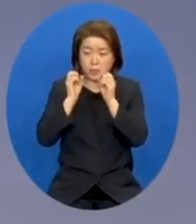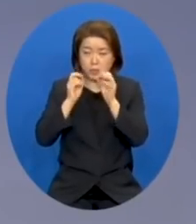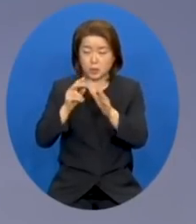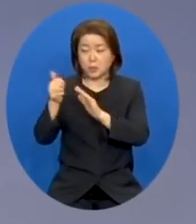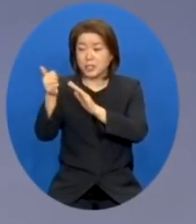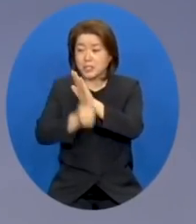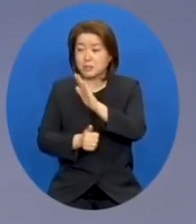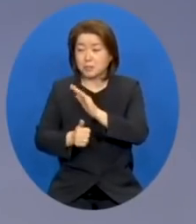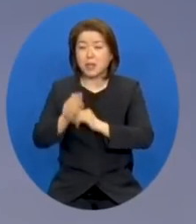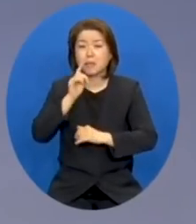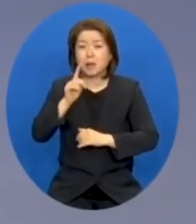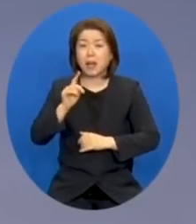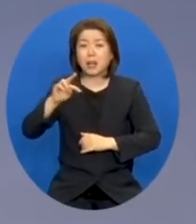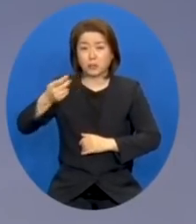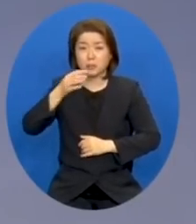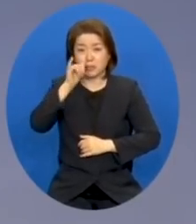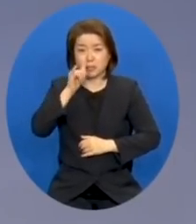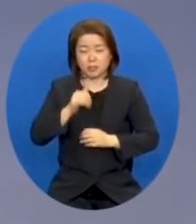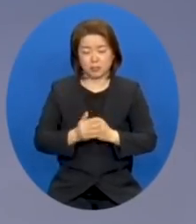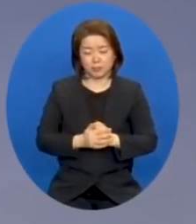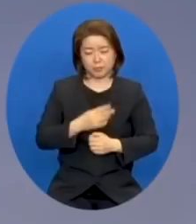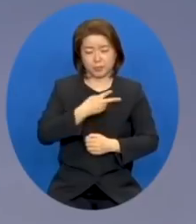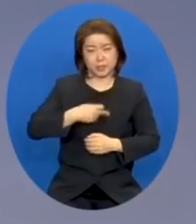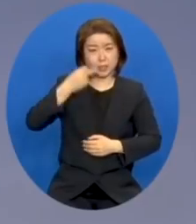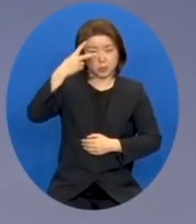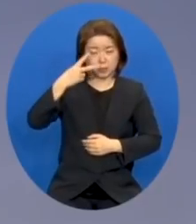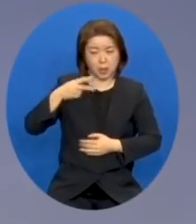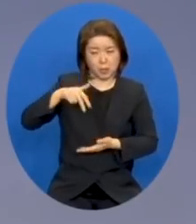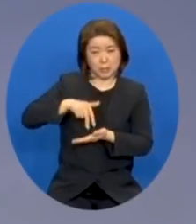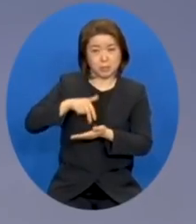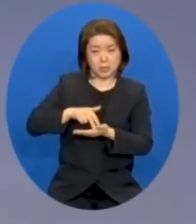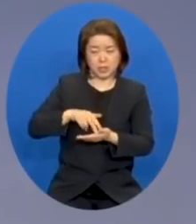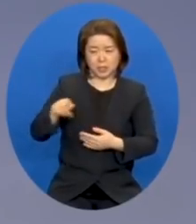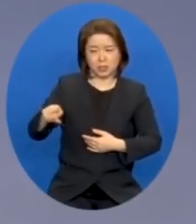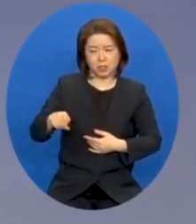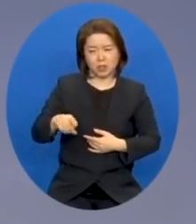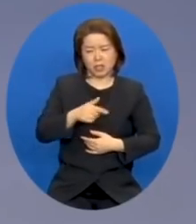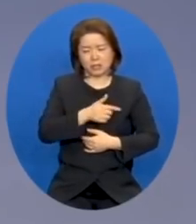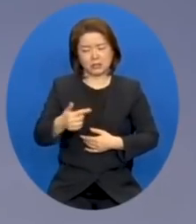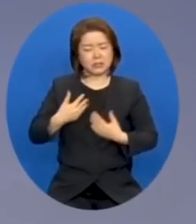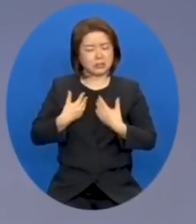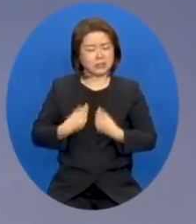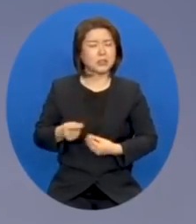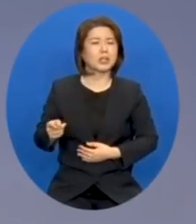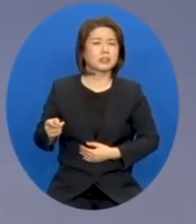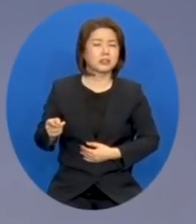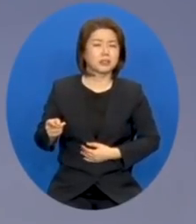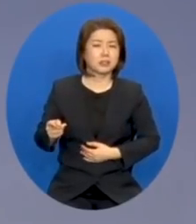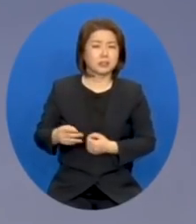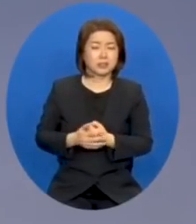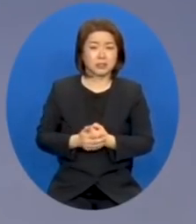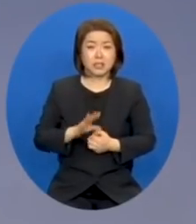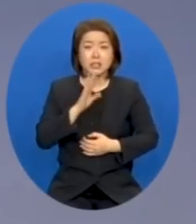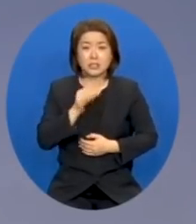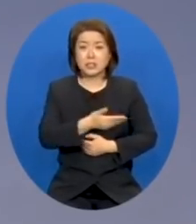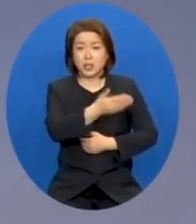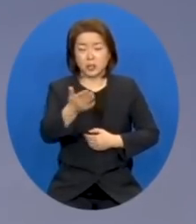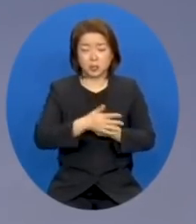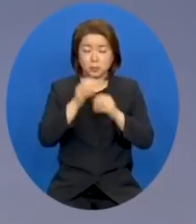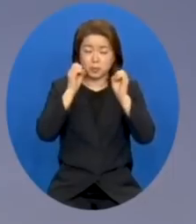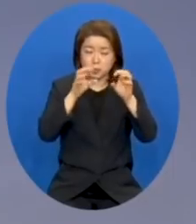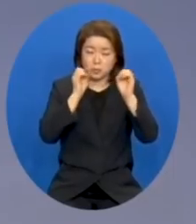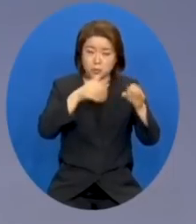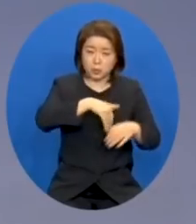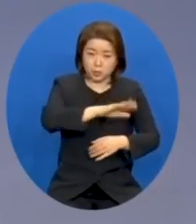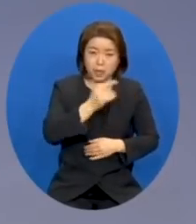까지 이야기를 했습니다 사도 바울에게 있어서는 장 큰 좌절이 얻습니다 실제로 여러분도 전도를 나가 봐서